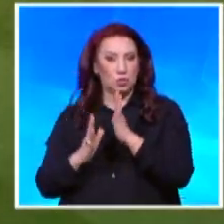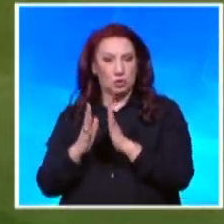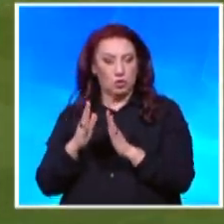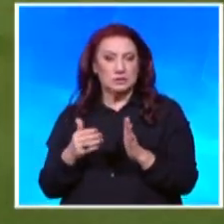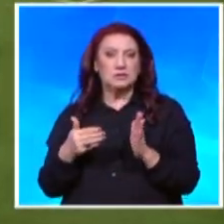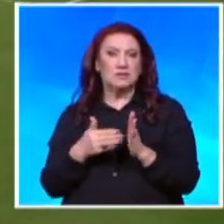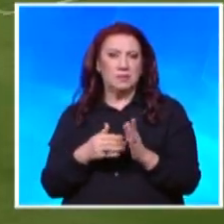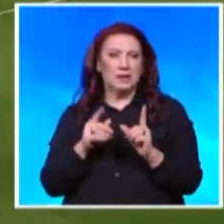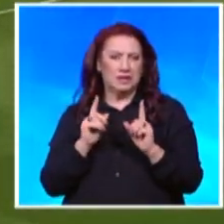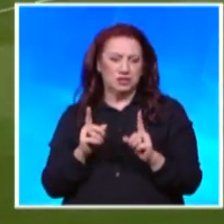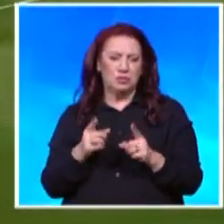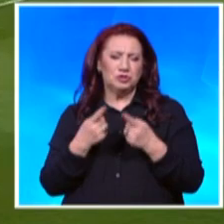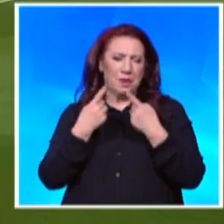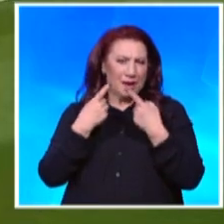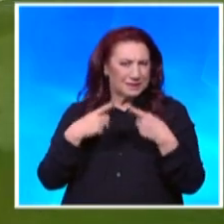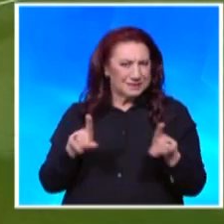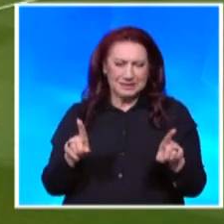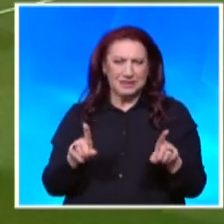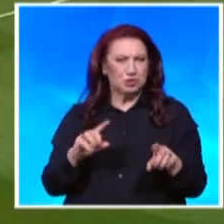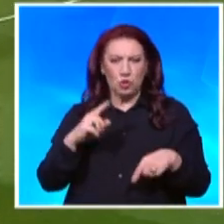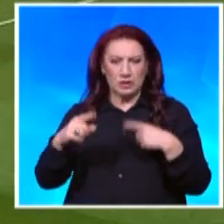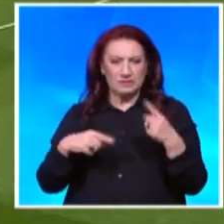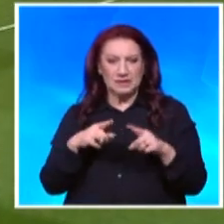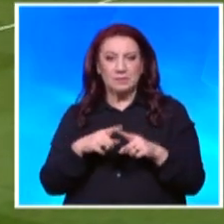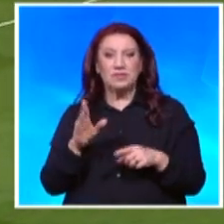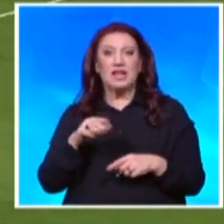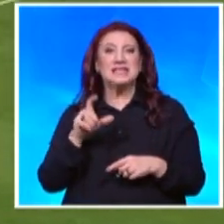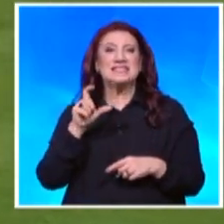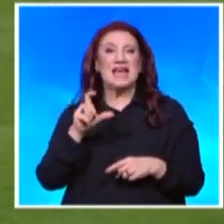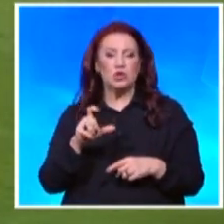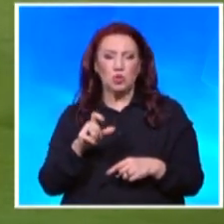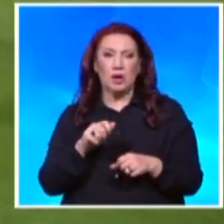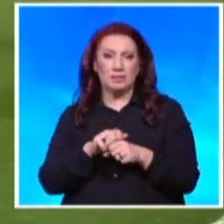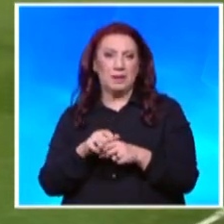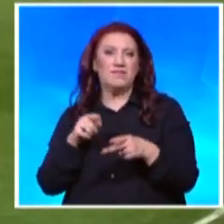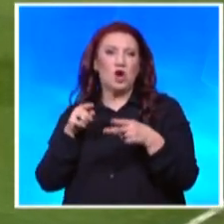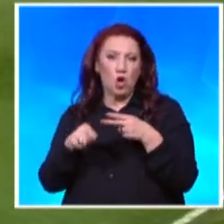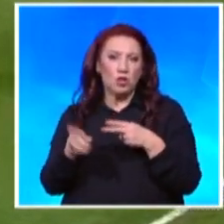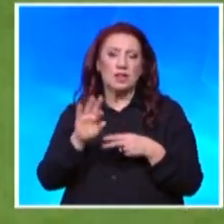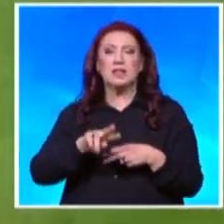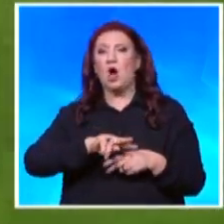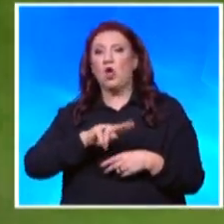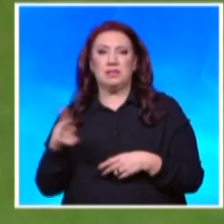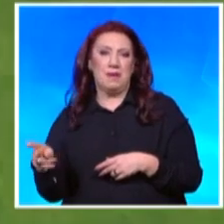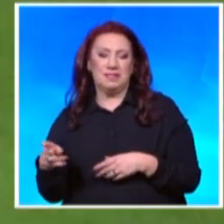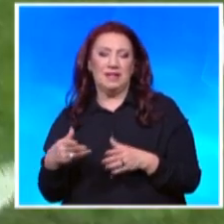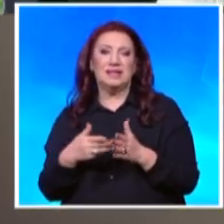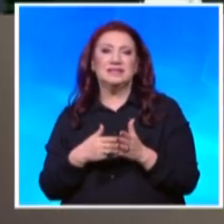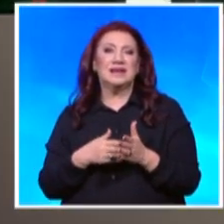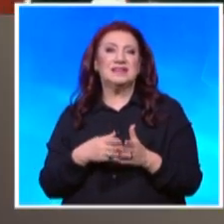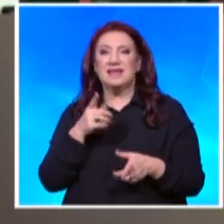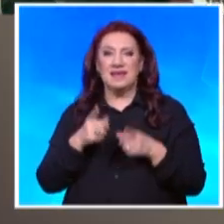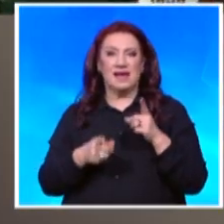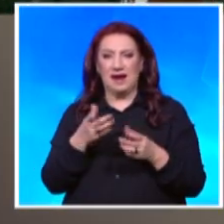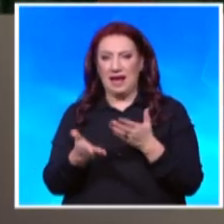събитията можеше да е много различен, след като Сердюк отбеляза попадение, което в последствие беше отменено заради игра с ръка от страна на нападателя.